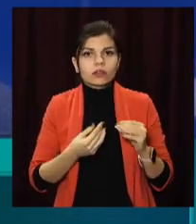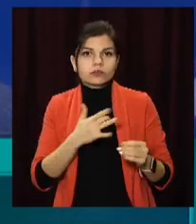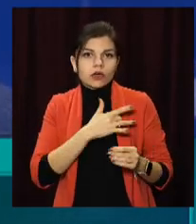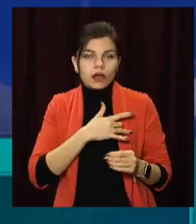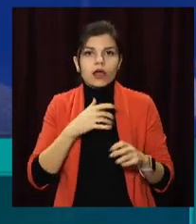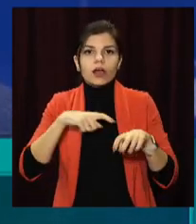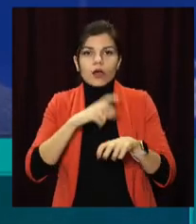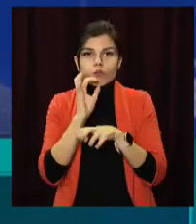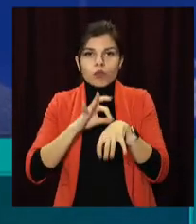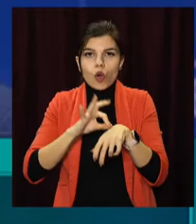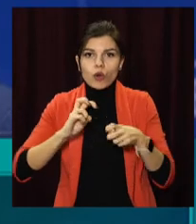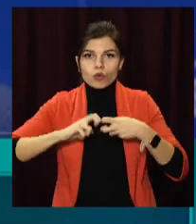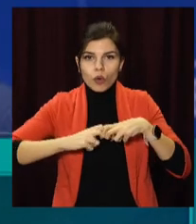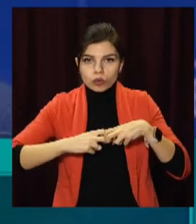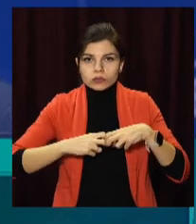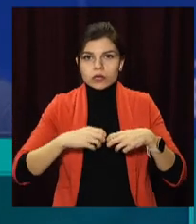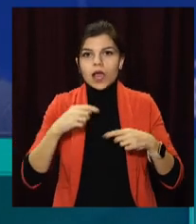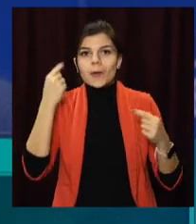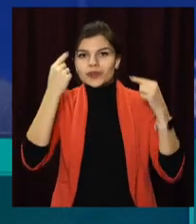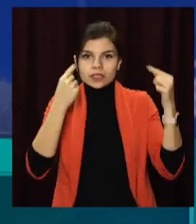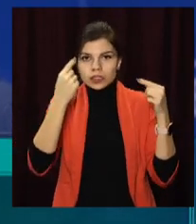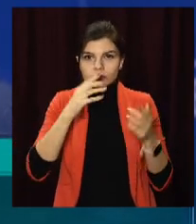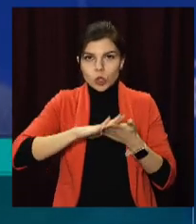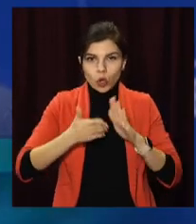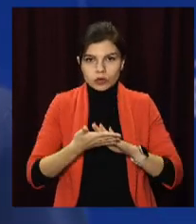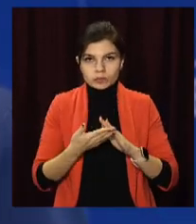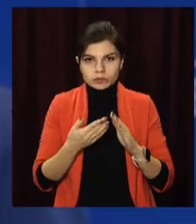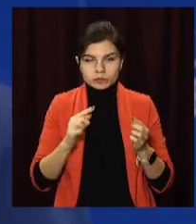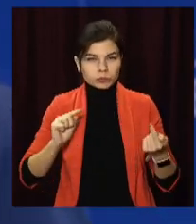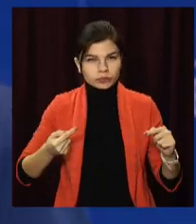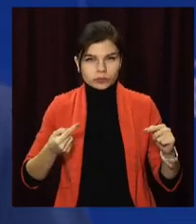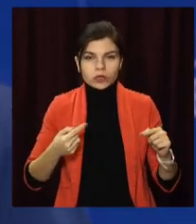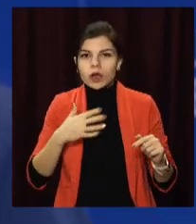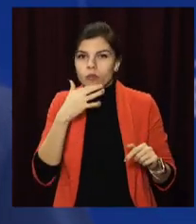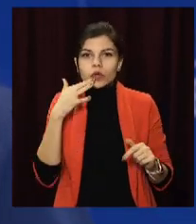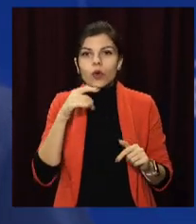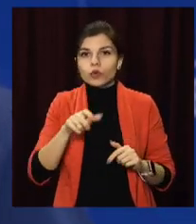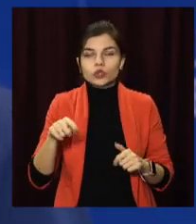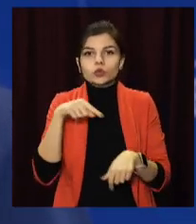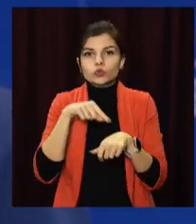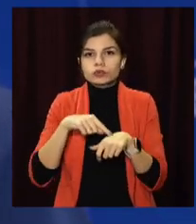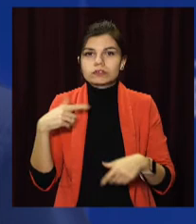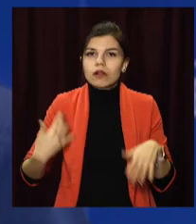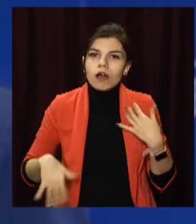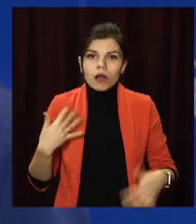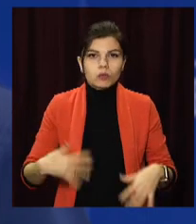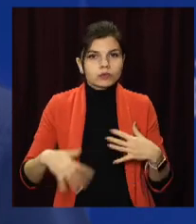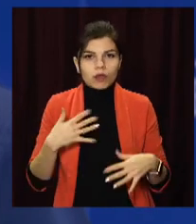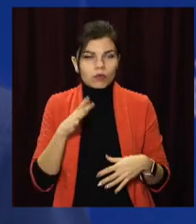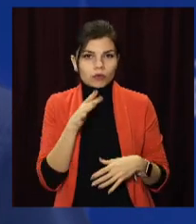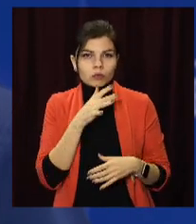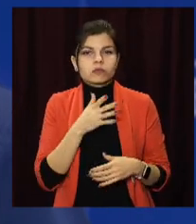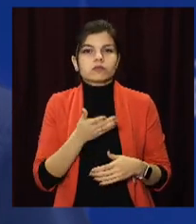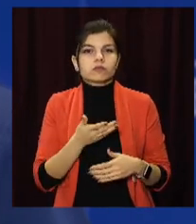в суставах, проблеми із психологічним состоянням. І багато людей чувствують слабкість. І от